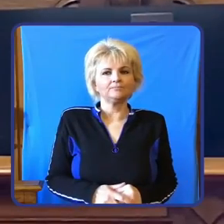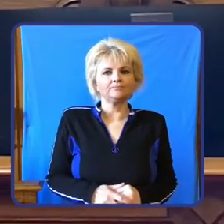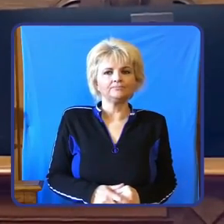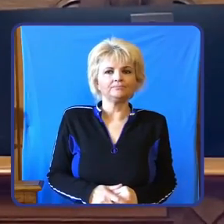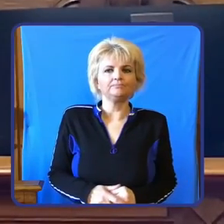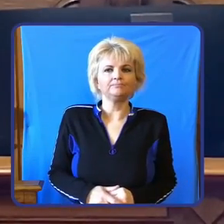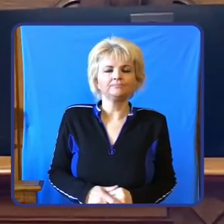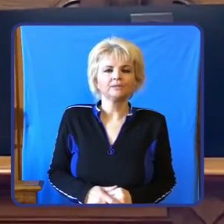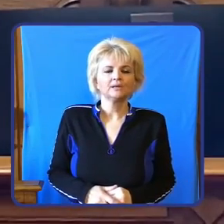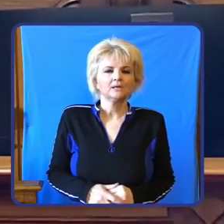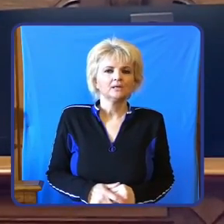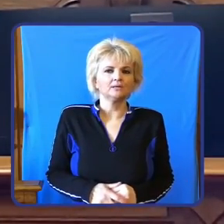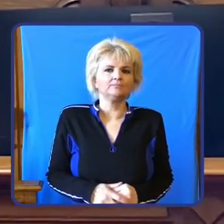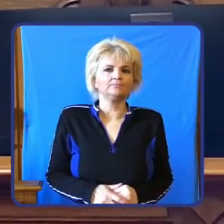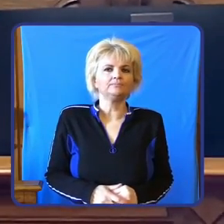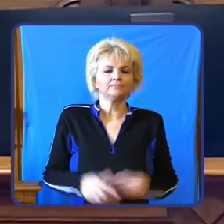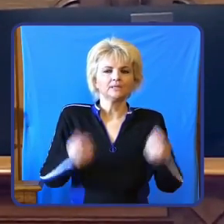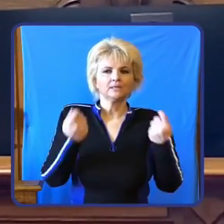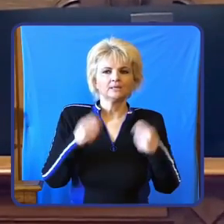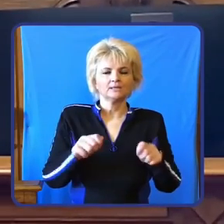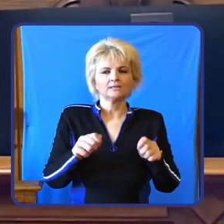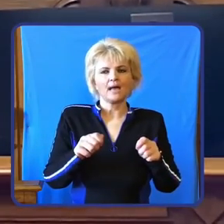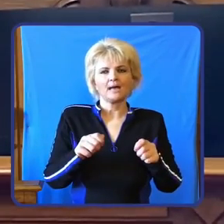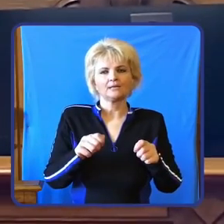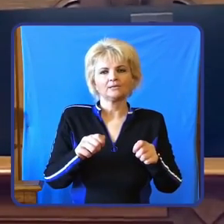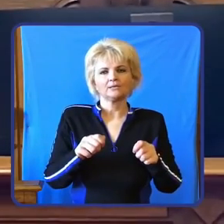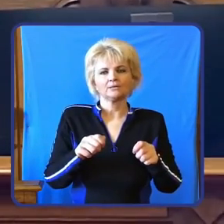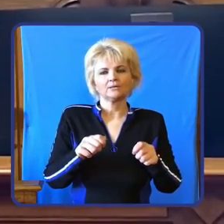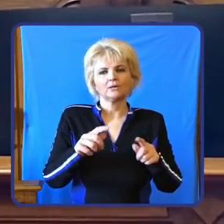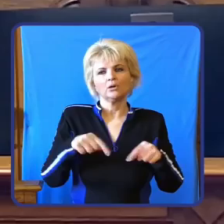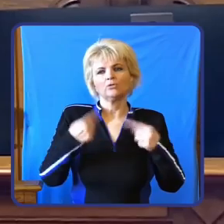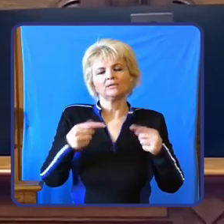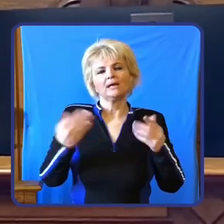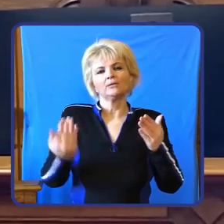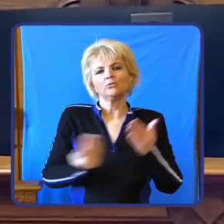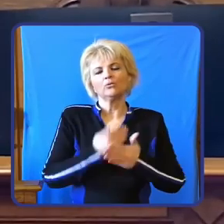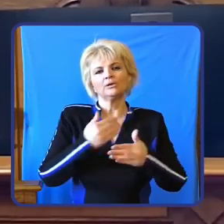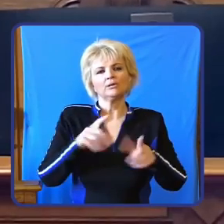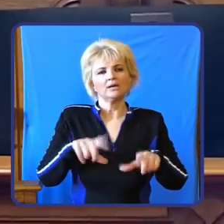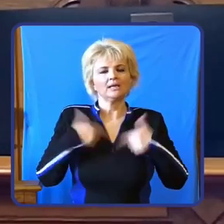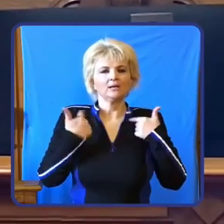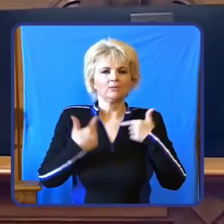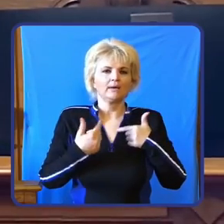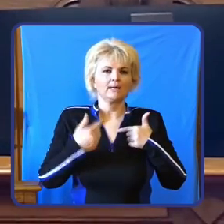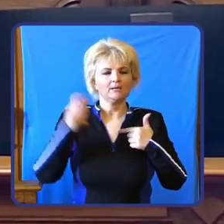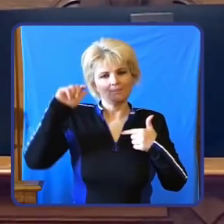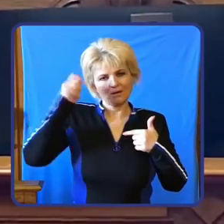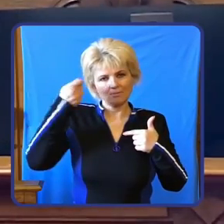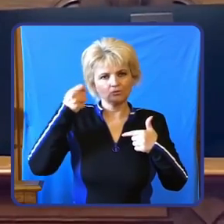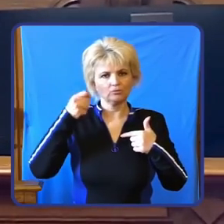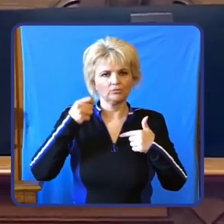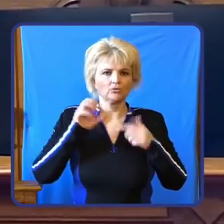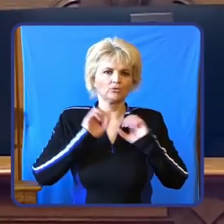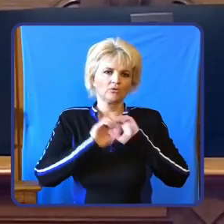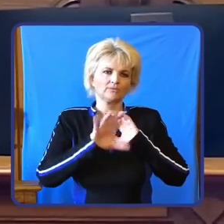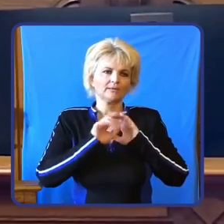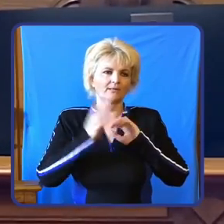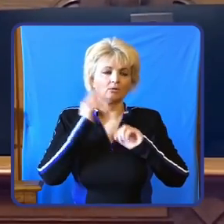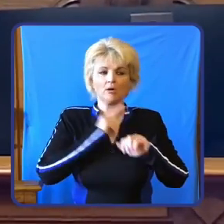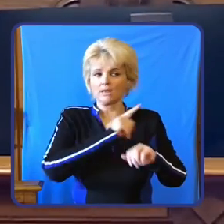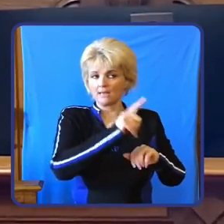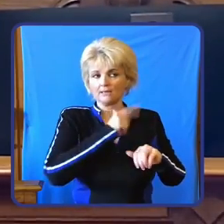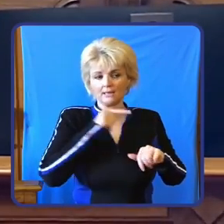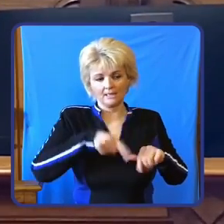kimeríteni a korlátlan szót, akkor az átnapi rendek után újra élőben bekapcsoljuk a közvetítést. Képviselőrrel, ha csak ketten is